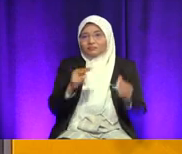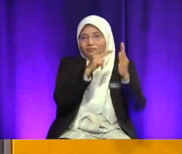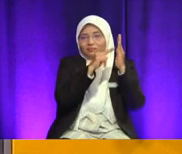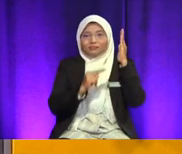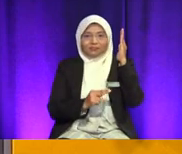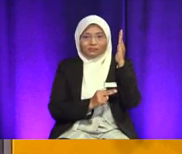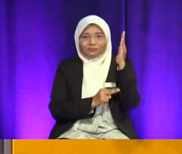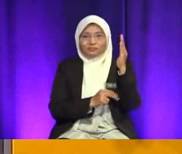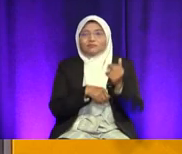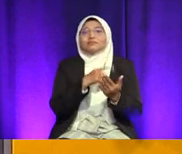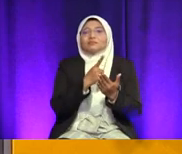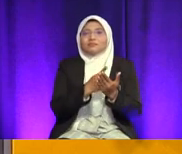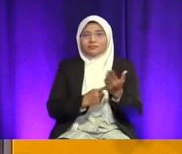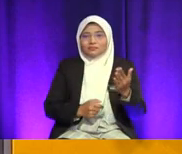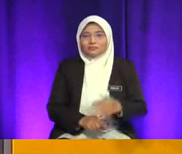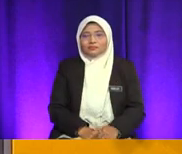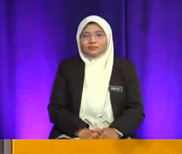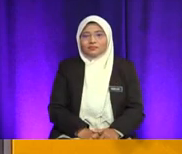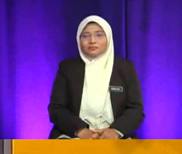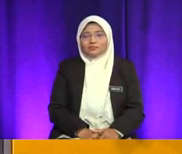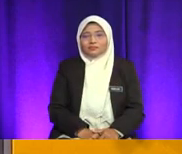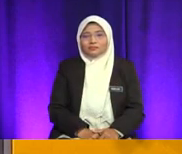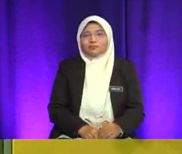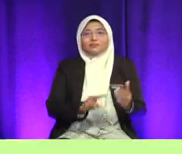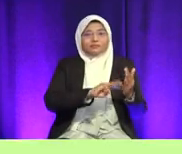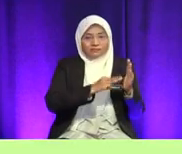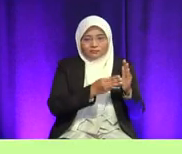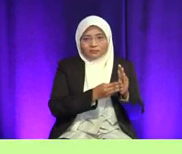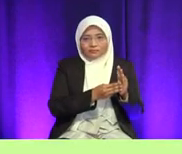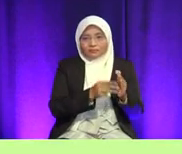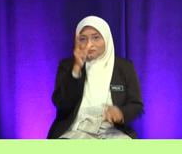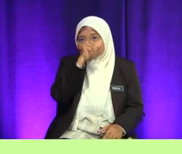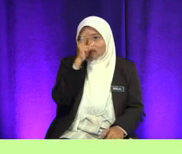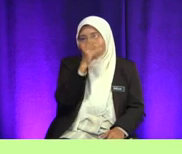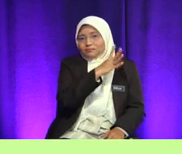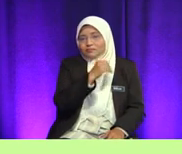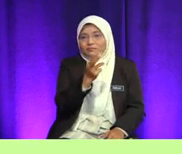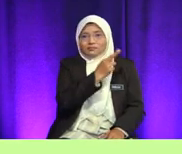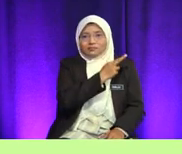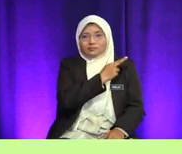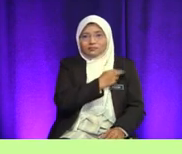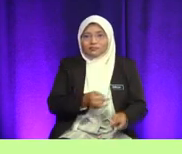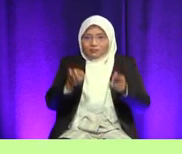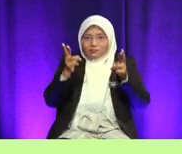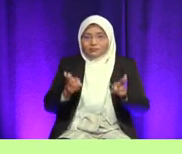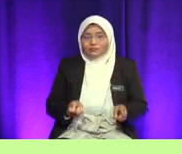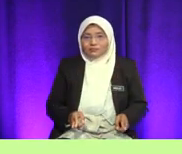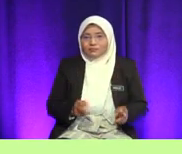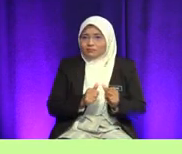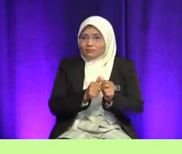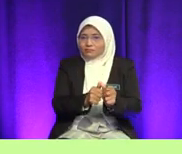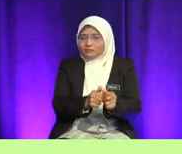kedaulatan undang-undang bermaksud kerajaan dan rakyat terikat oleh